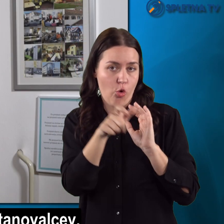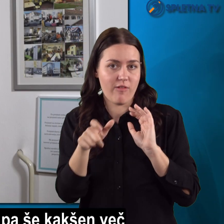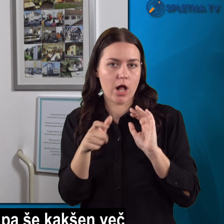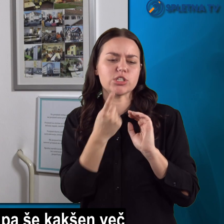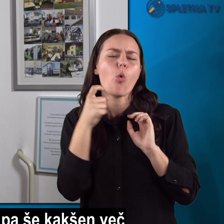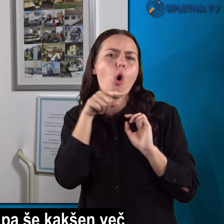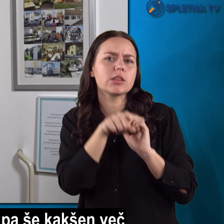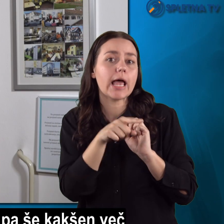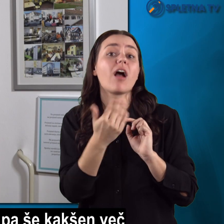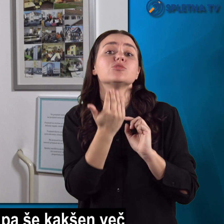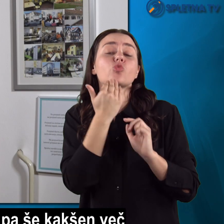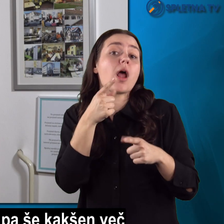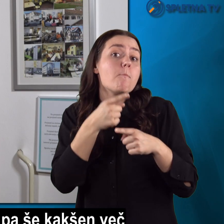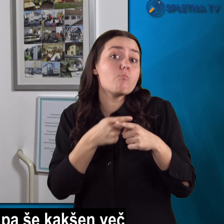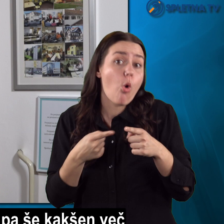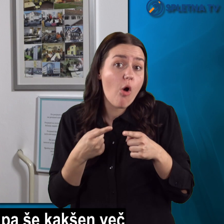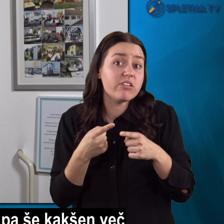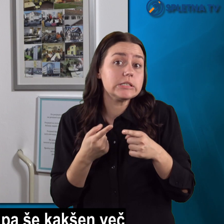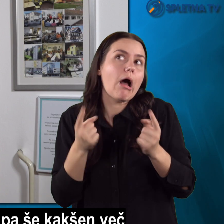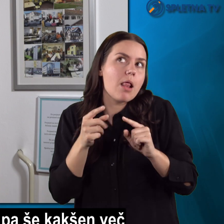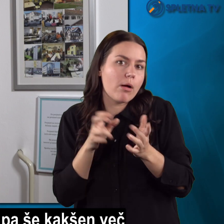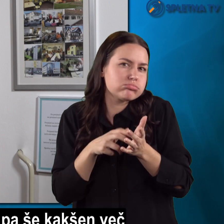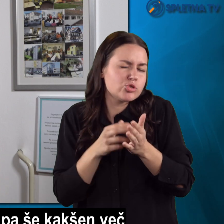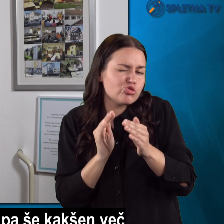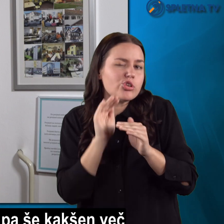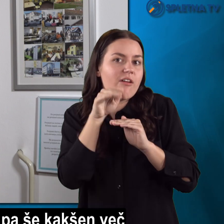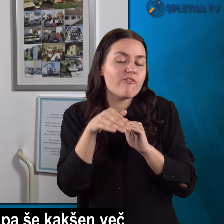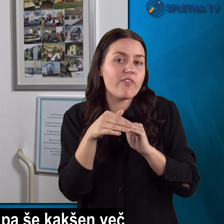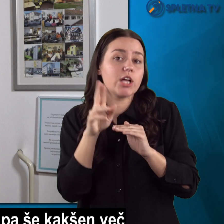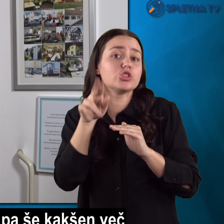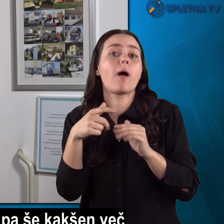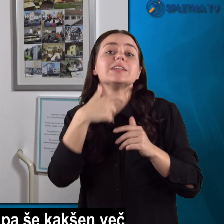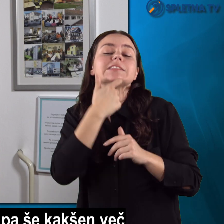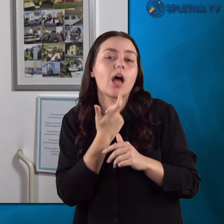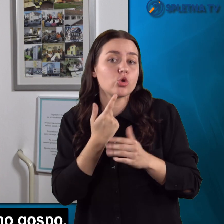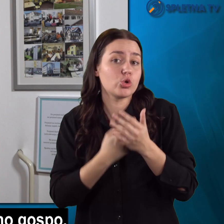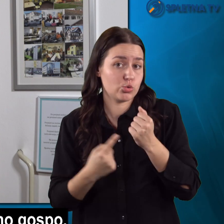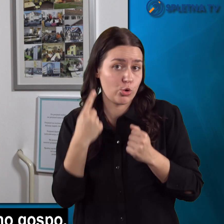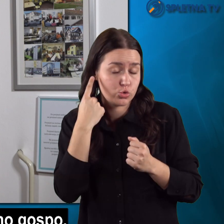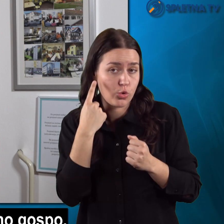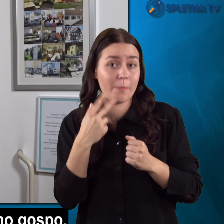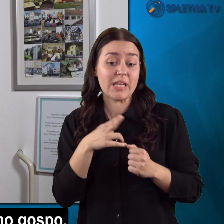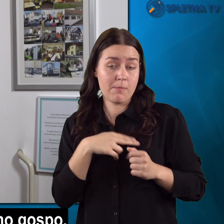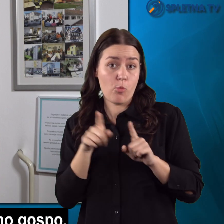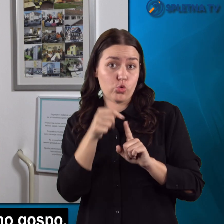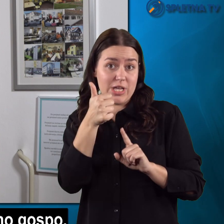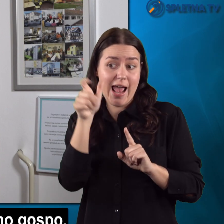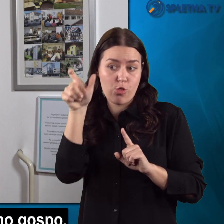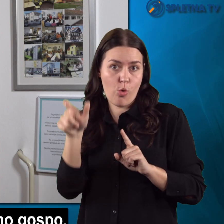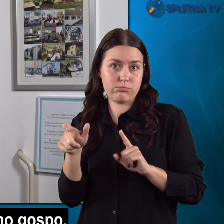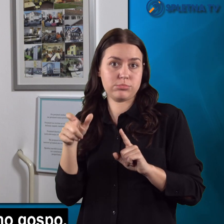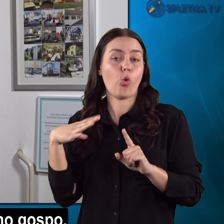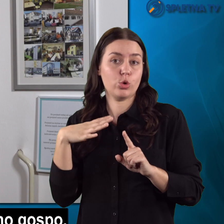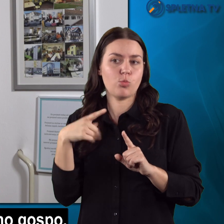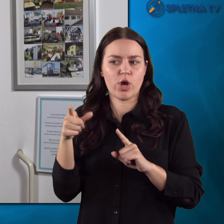bi rekla, da skoraj polovica ali pa še kakšen več ima težave z starostno izgubo sluha. Imamo tudi eno gospo, ki je